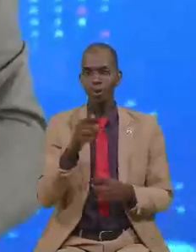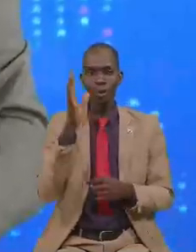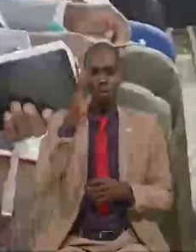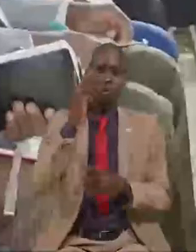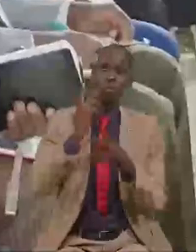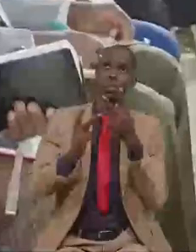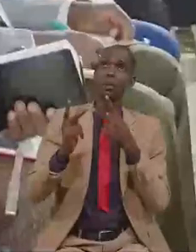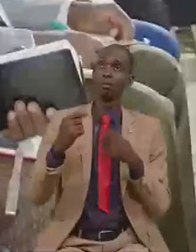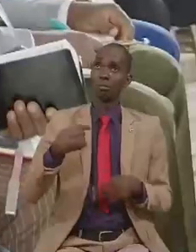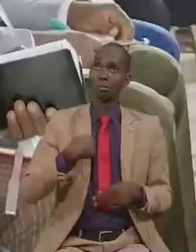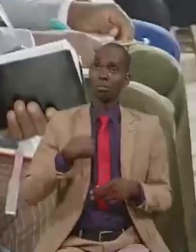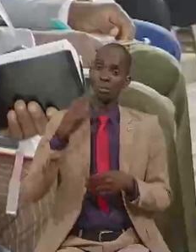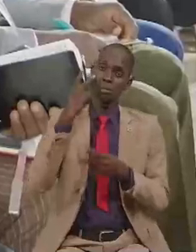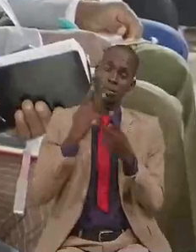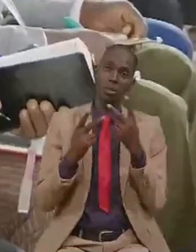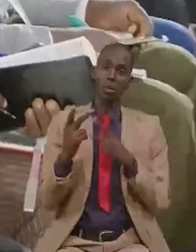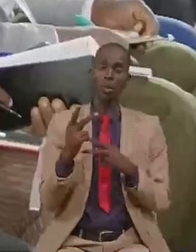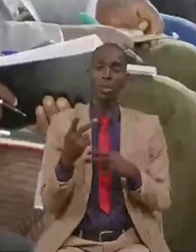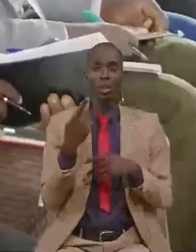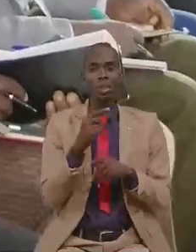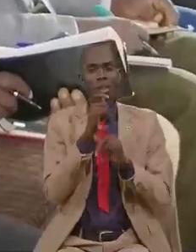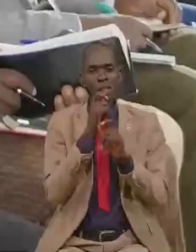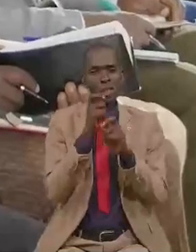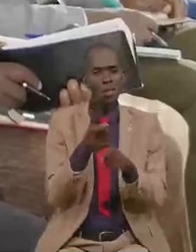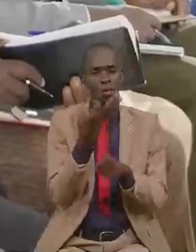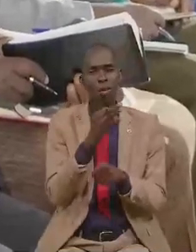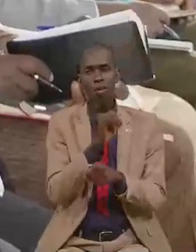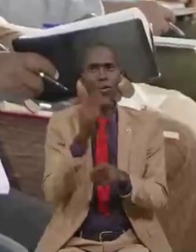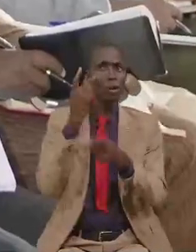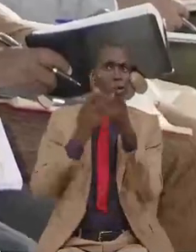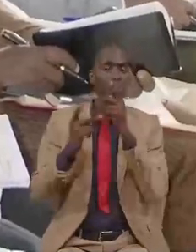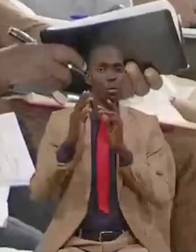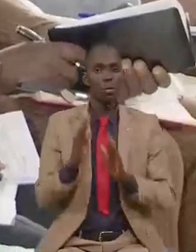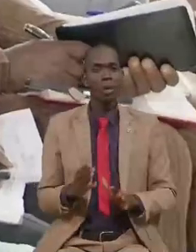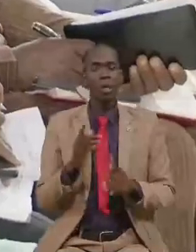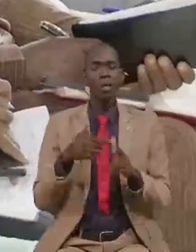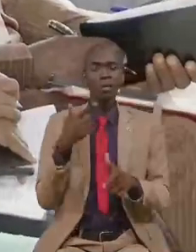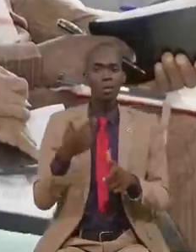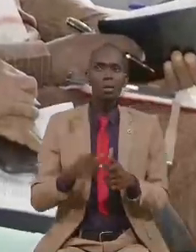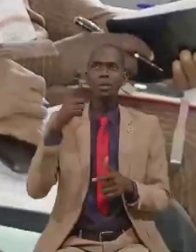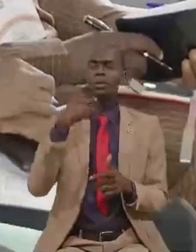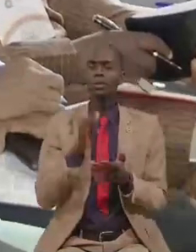dit, quoi? Le don d'un prophète? Alors il dit, viens.